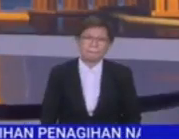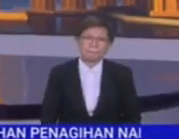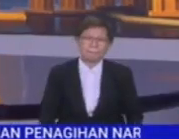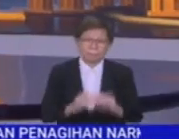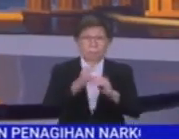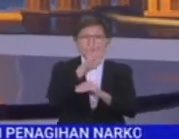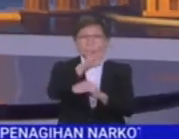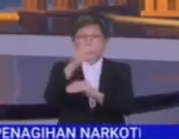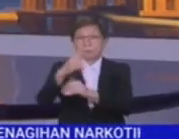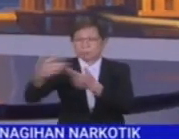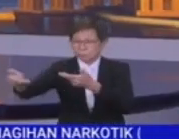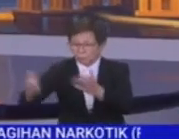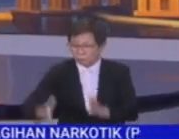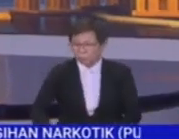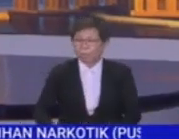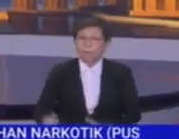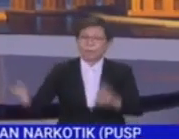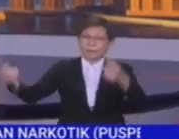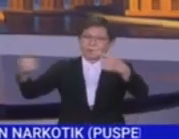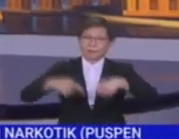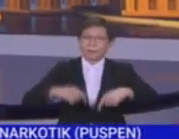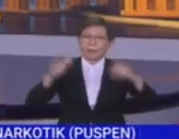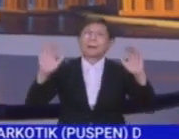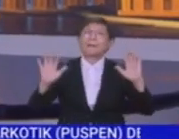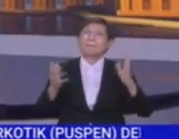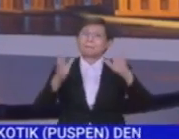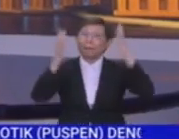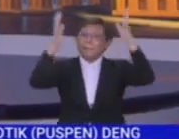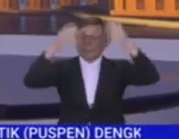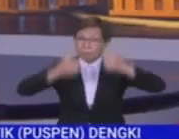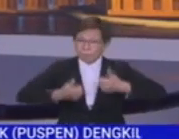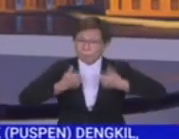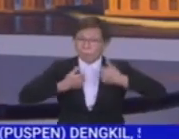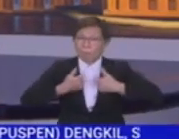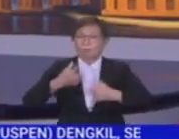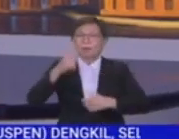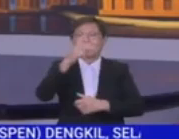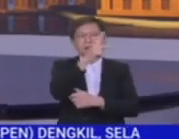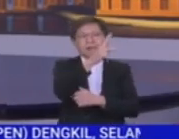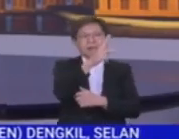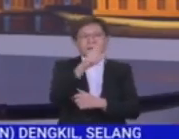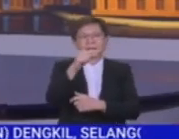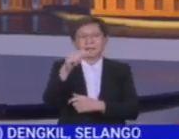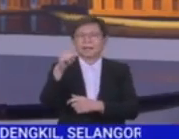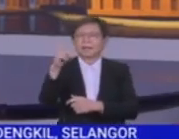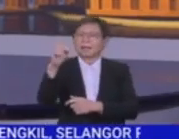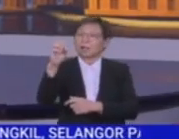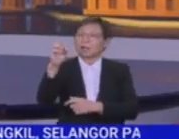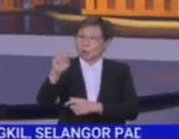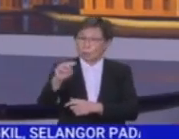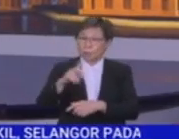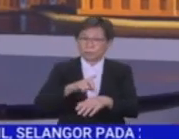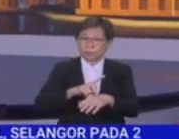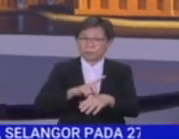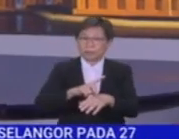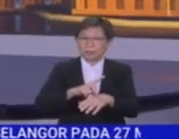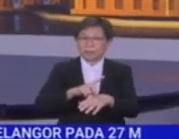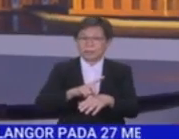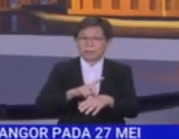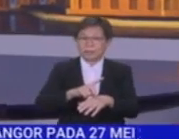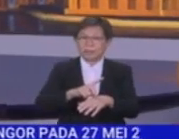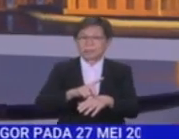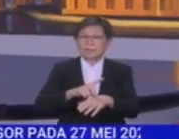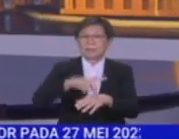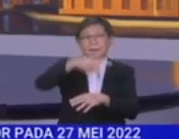Lebih 5,000 tetamu hadir memeriahkan Majlis Sambutan Hari Raya Aidilfitri Kementerian Komunikasi dan Multimedia KCOM di Dataran Gemilang